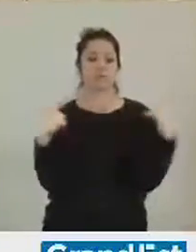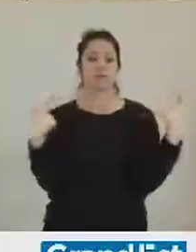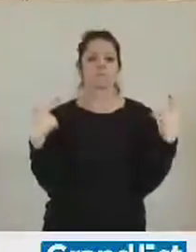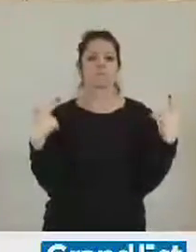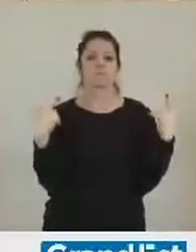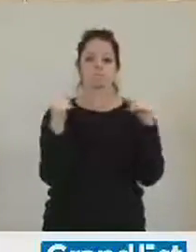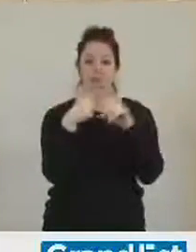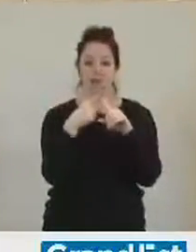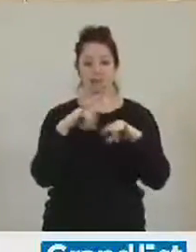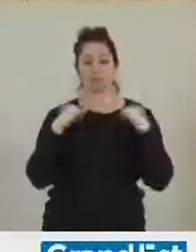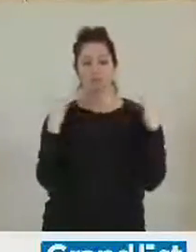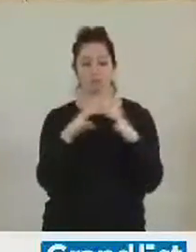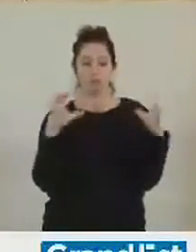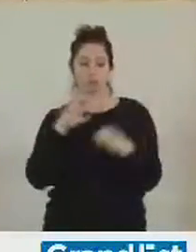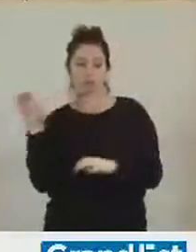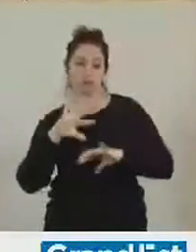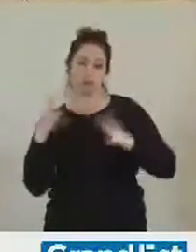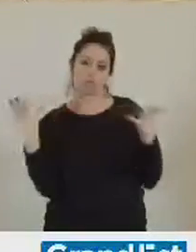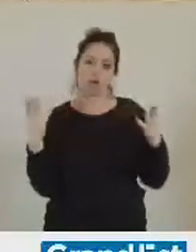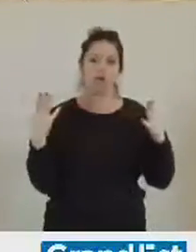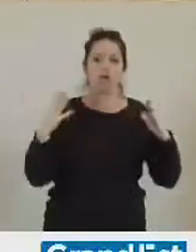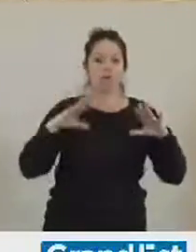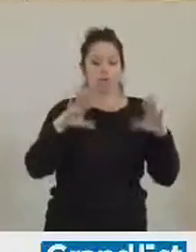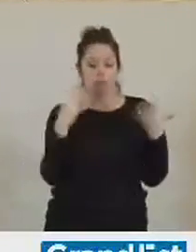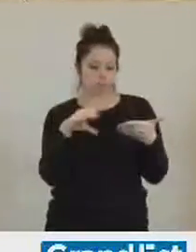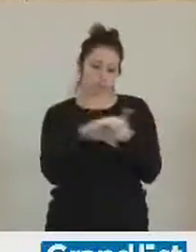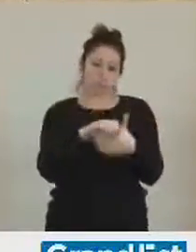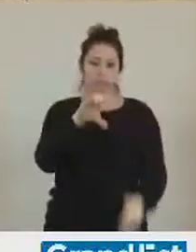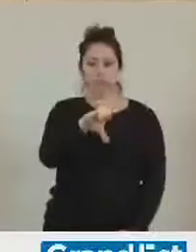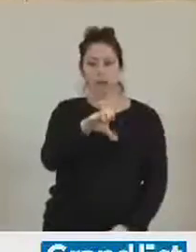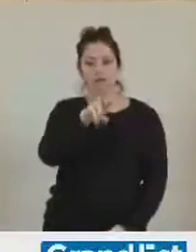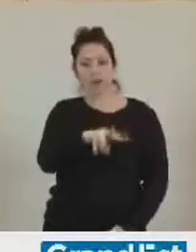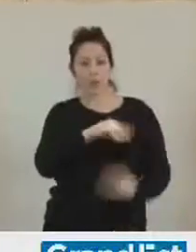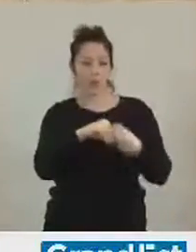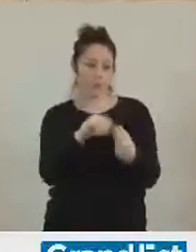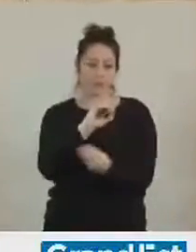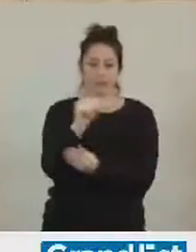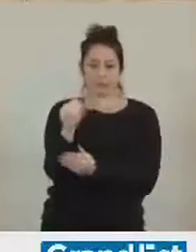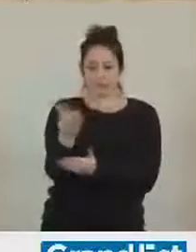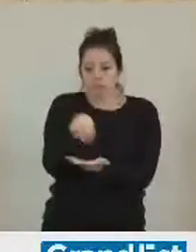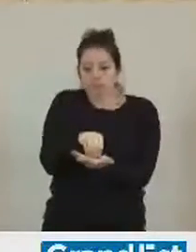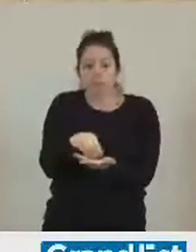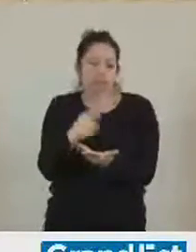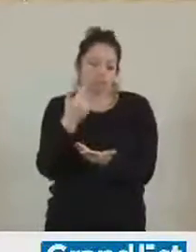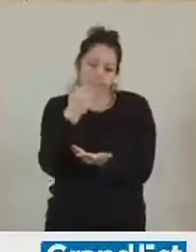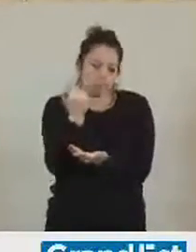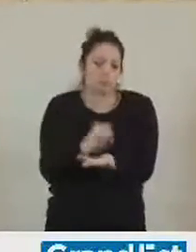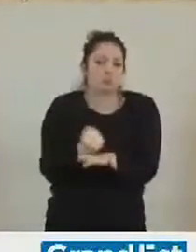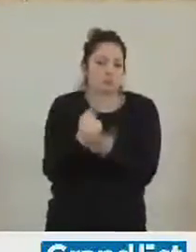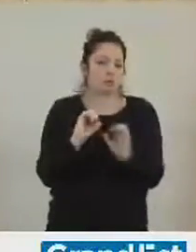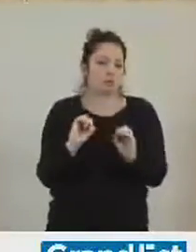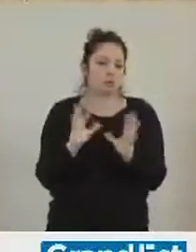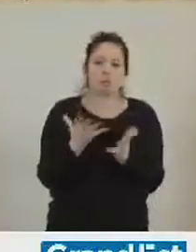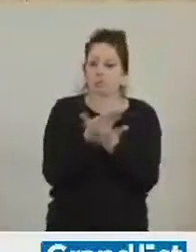conçue, soit sous une forme rigide ou sous une forme digitale, peu importe d'ailleurs le support. En tout cas, le choix politique est bien à la